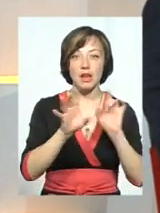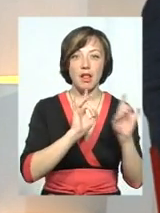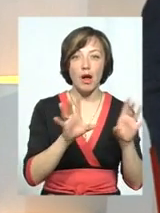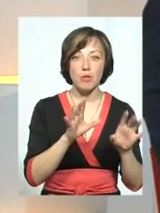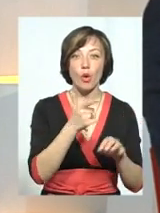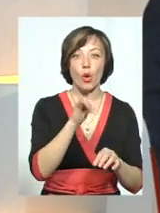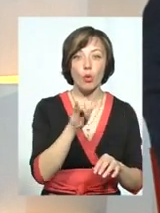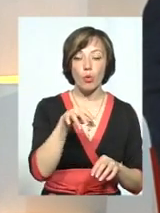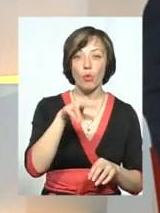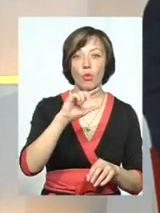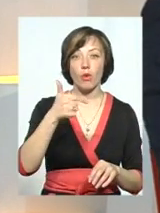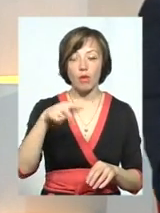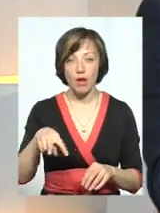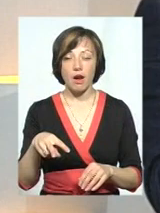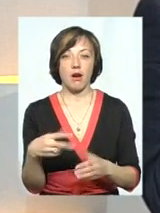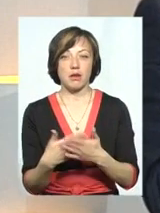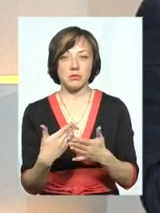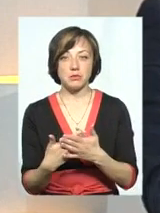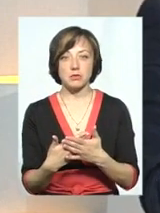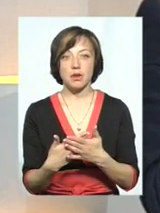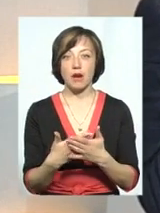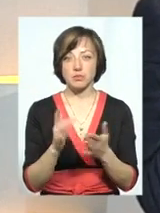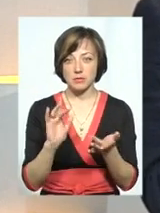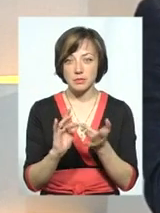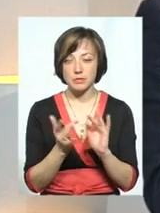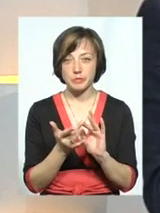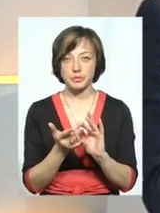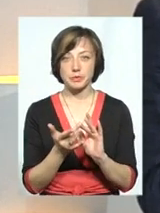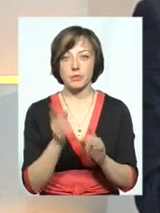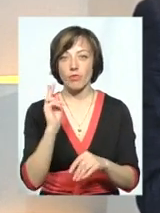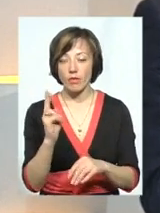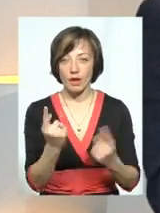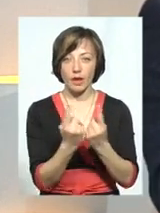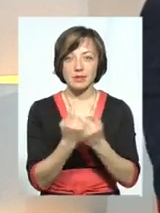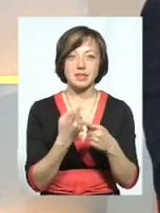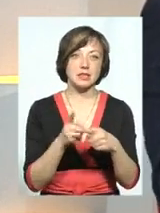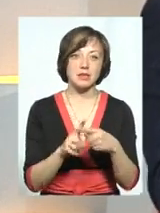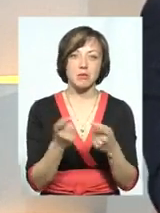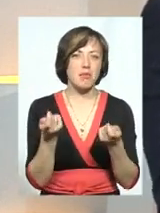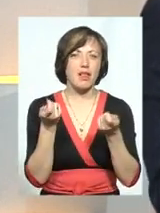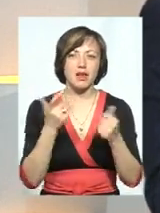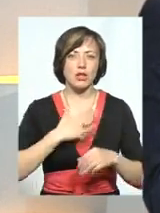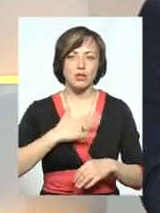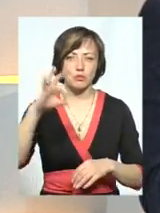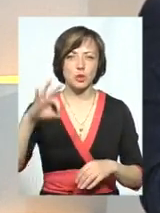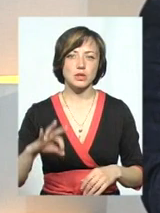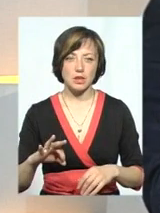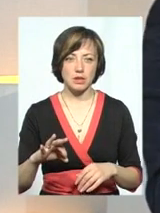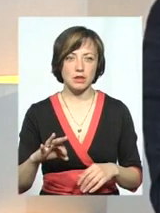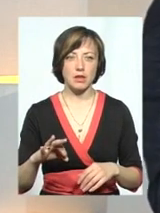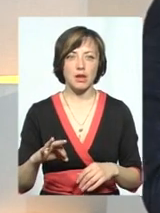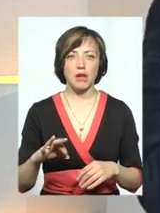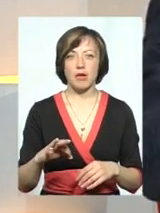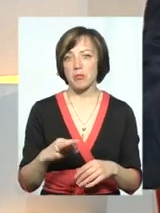більше всього і робили. Тобто, якщо ми беремо соціальні мережі ВКонтакті і Однокласники, це там маленька наша доля і відсоток, і ми без